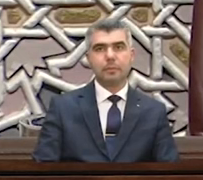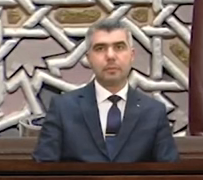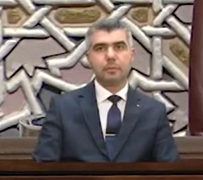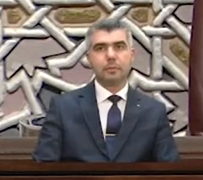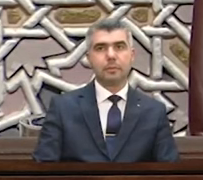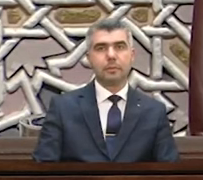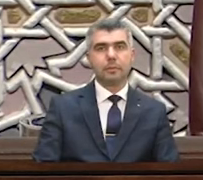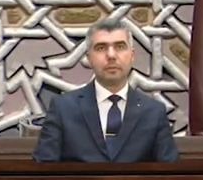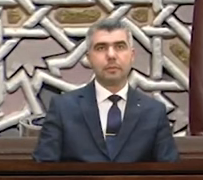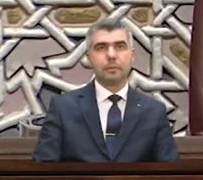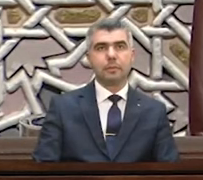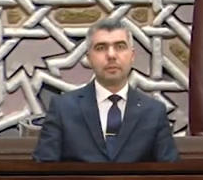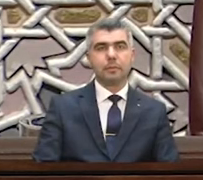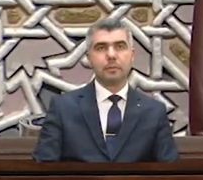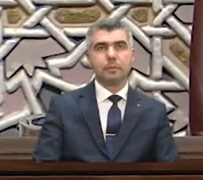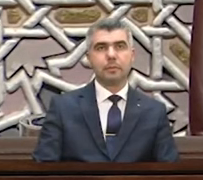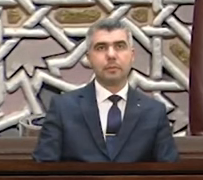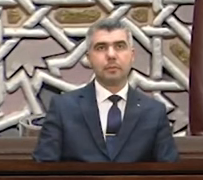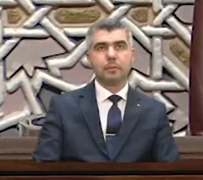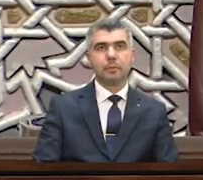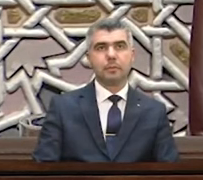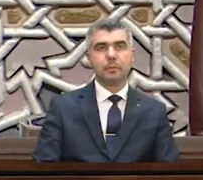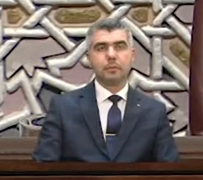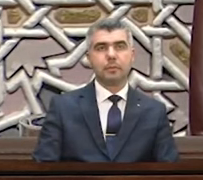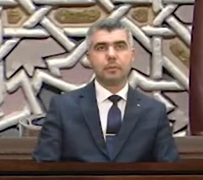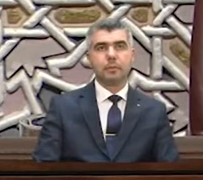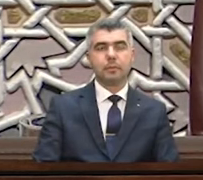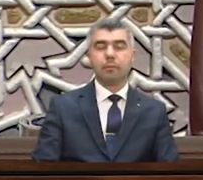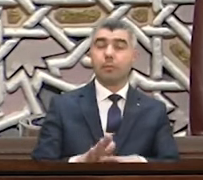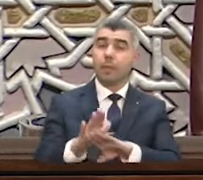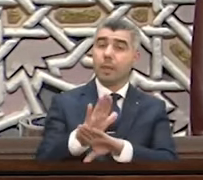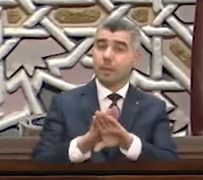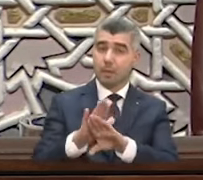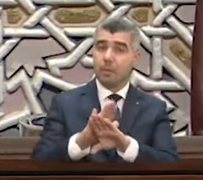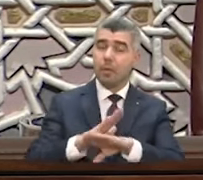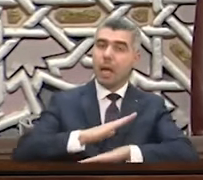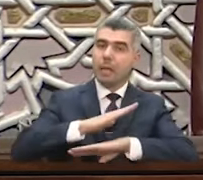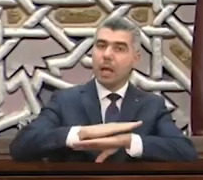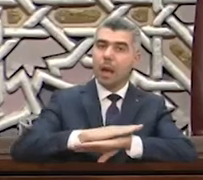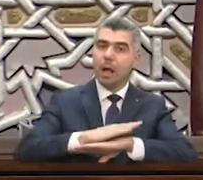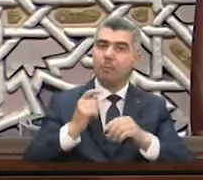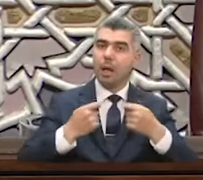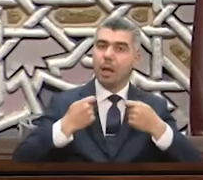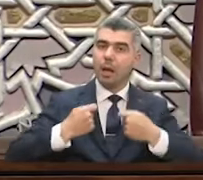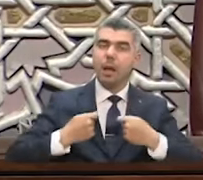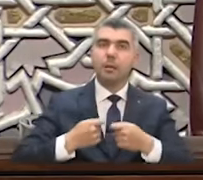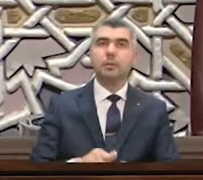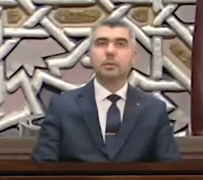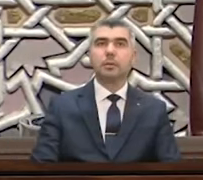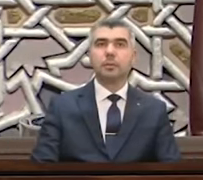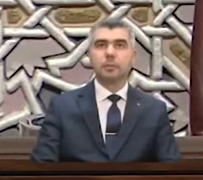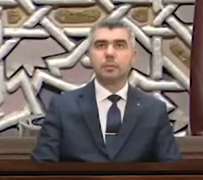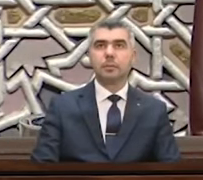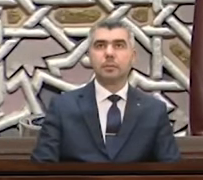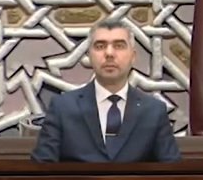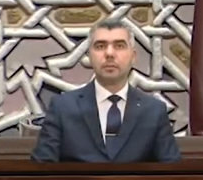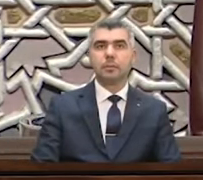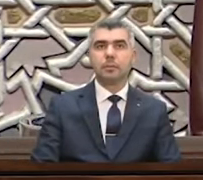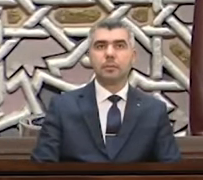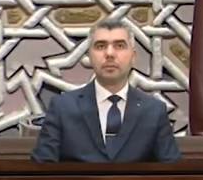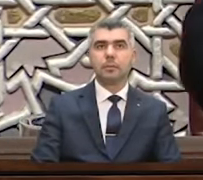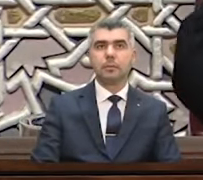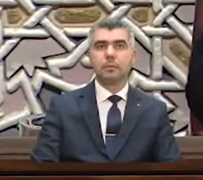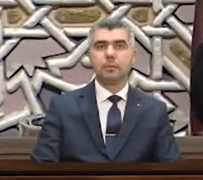السيد النائب راه تحتار واحد الحاجه سميتها الرئاسه. الله يخليك السيد الرئيس رقا، واسمح لي عنده الحق يهضر على راسه،